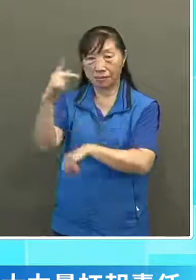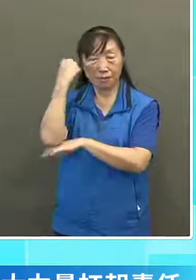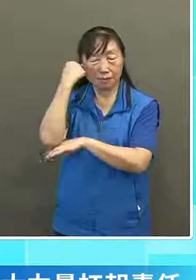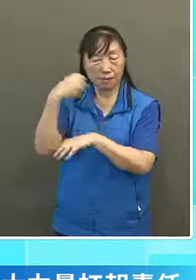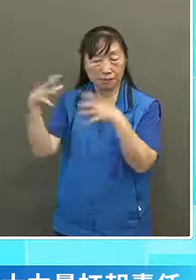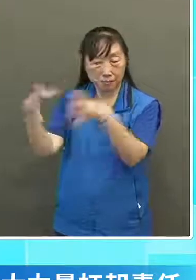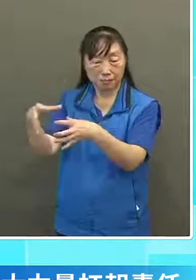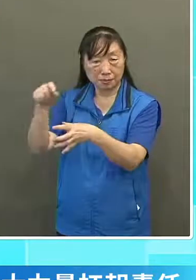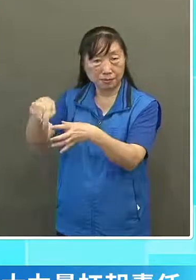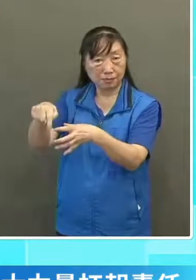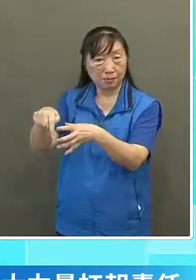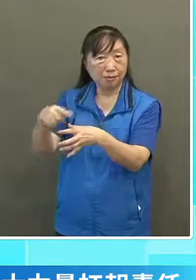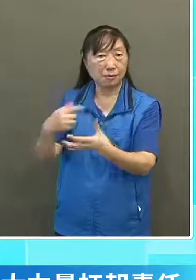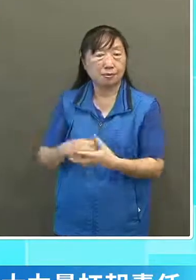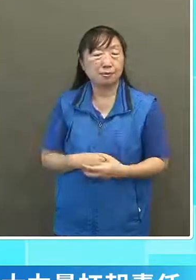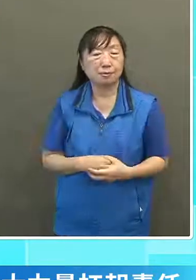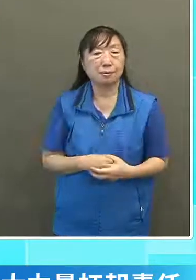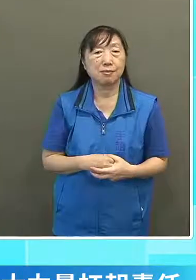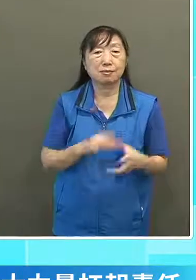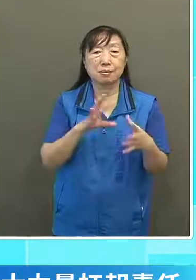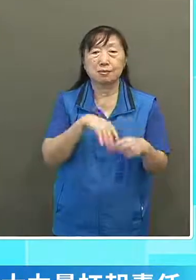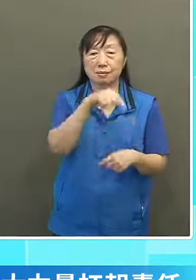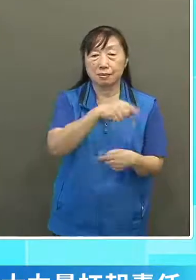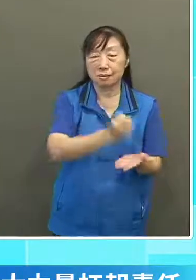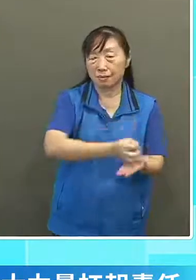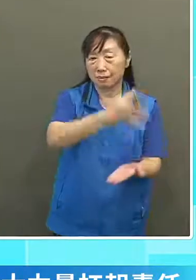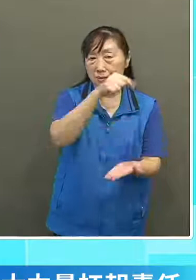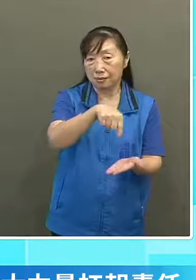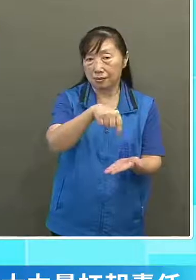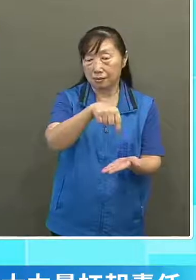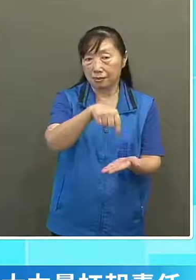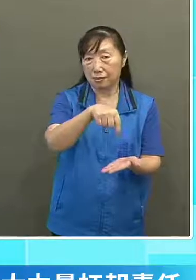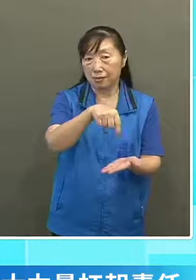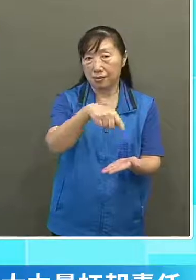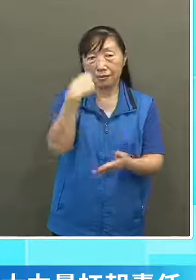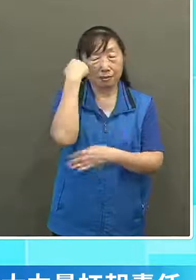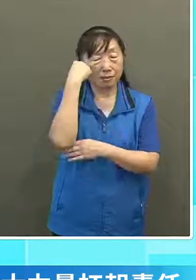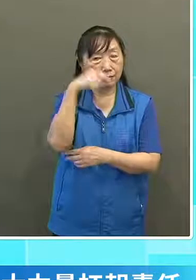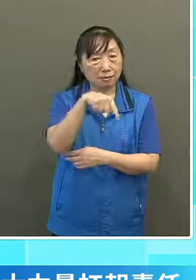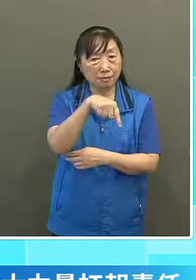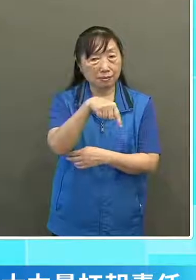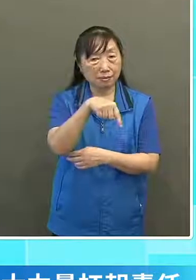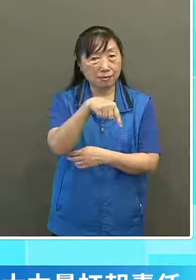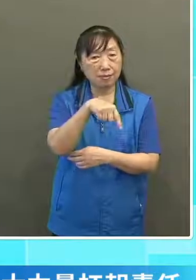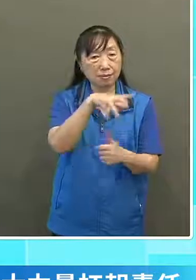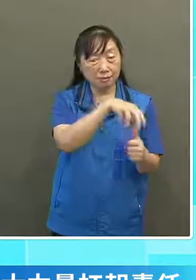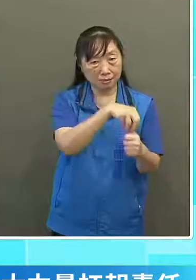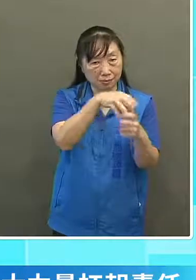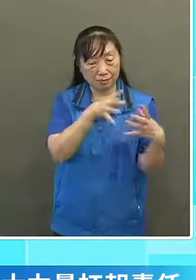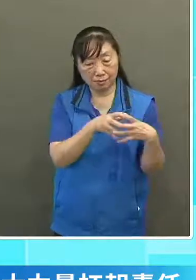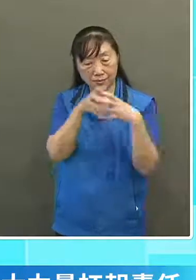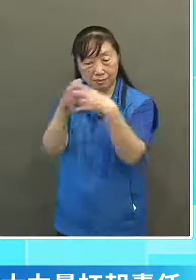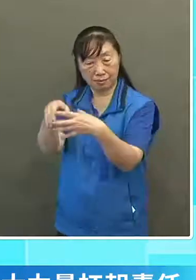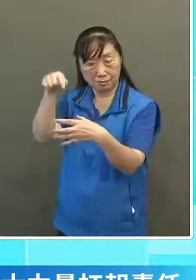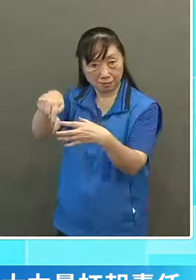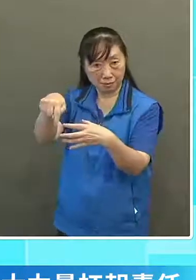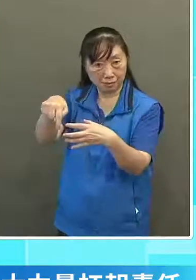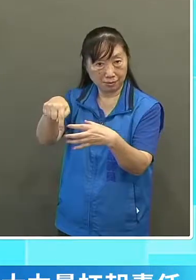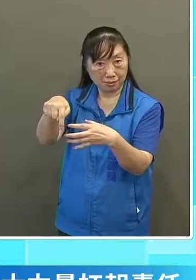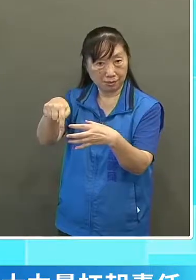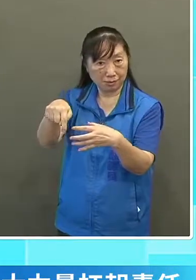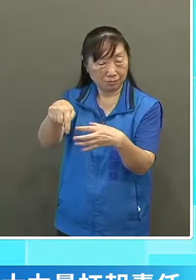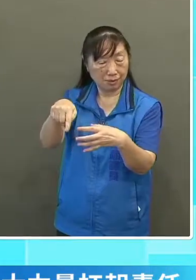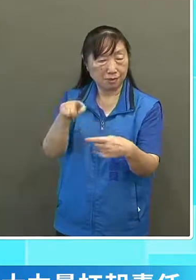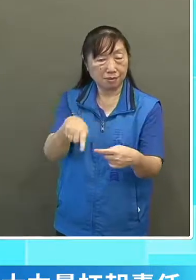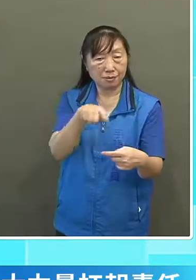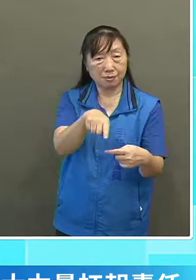集中的这个防疫作为哈，所以第一个，在我们所有住户在这个安顿的过程中，所有的这个防疫旅